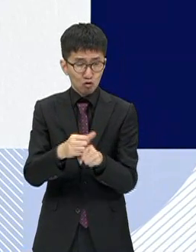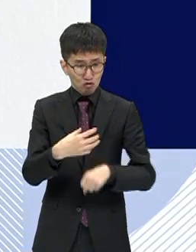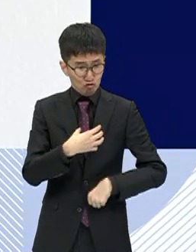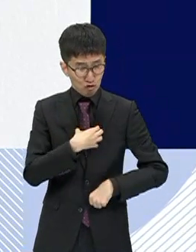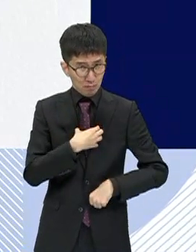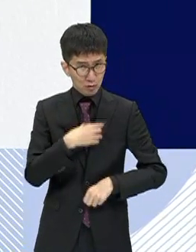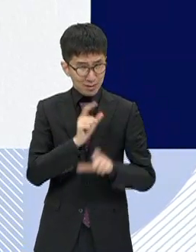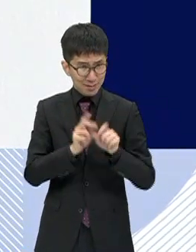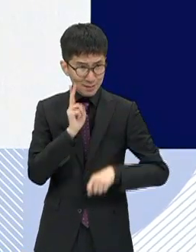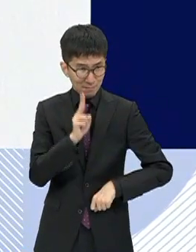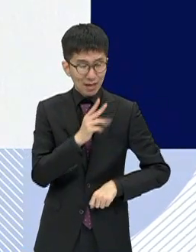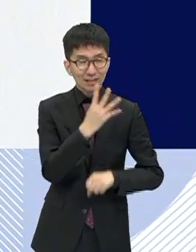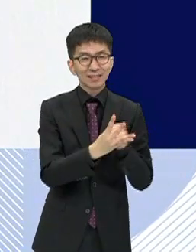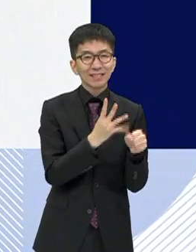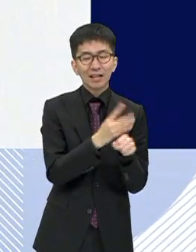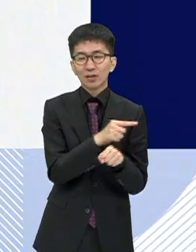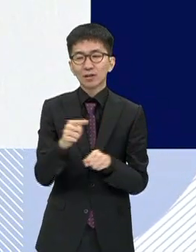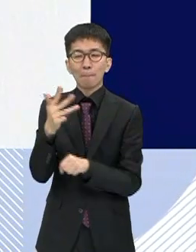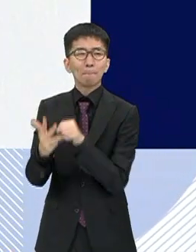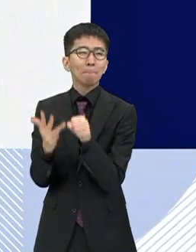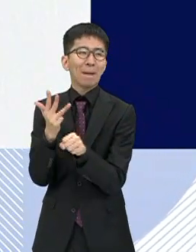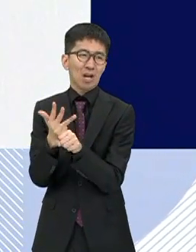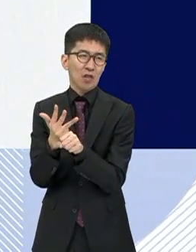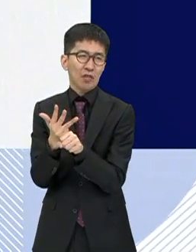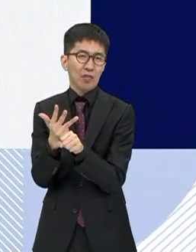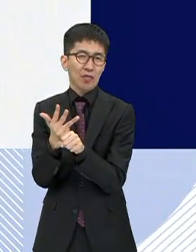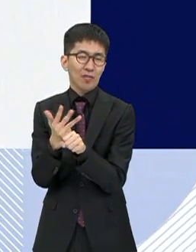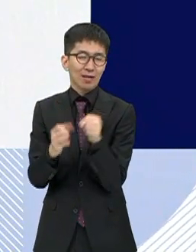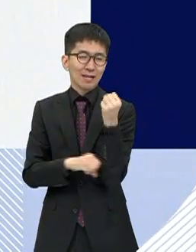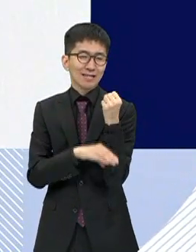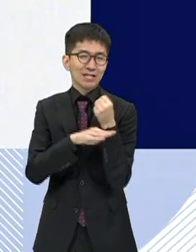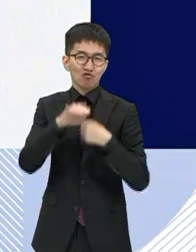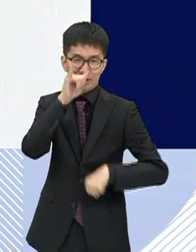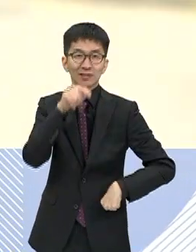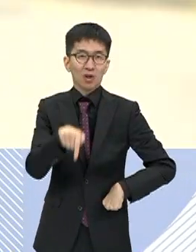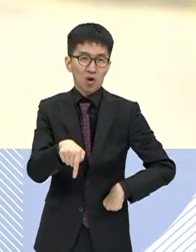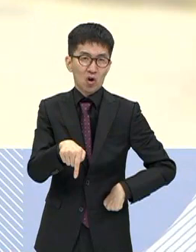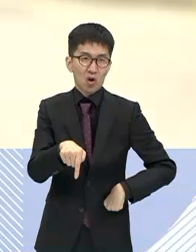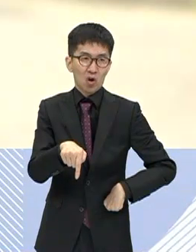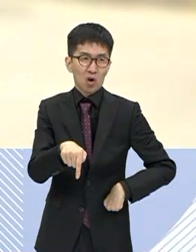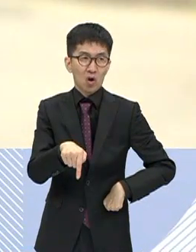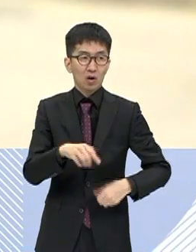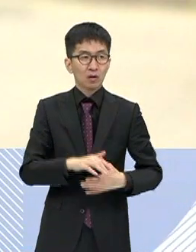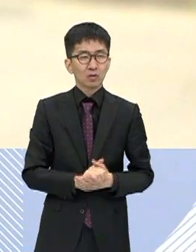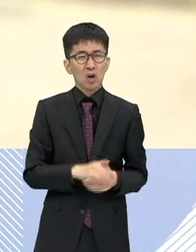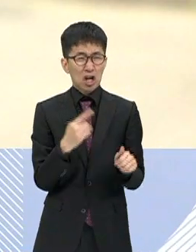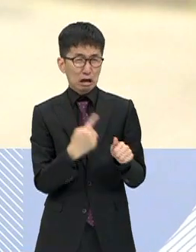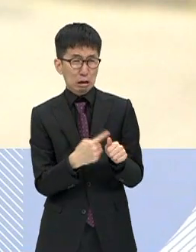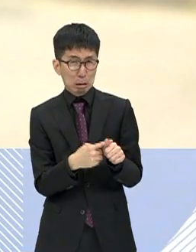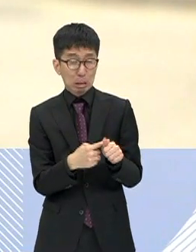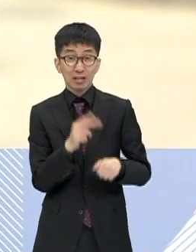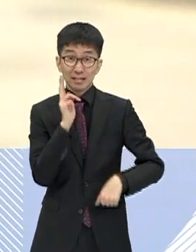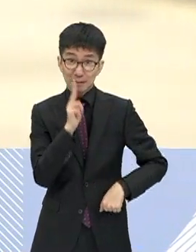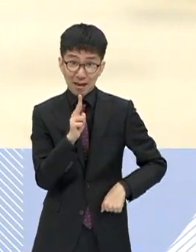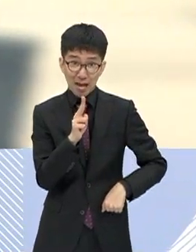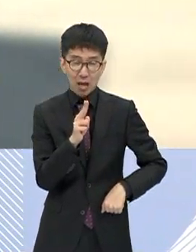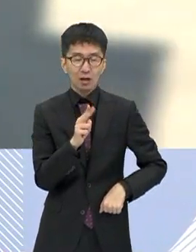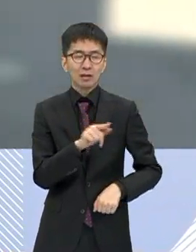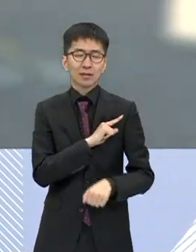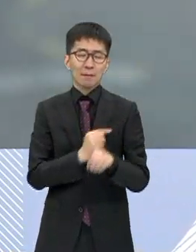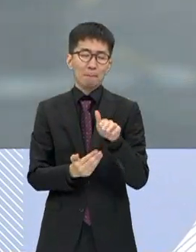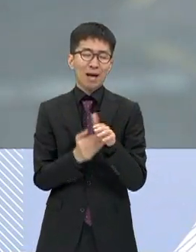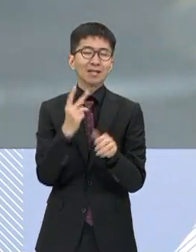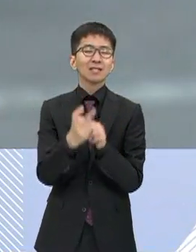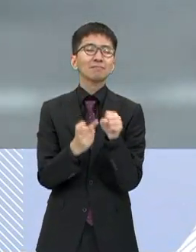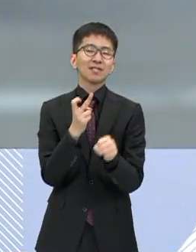경우 4년에서 8년까지 선고할 수 있도록 권고하고 있습니다. 또 비난 가능성이 큰 사안은 최고 12년형까지